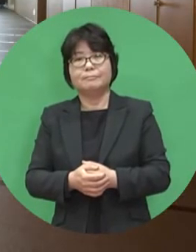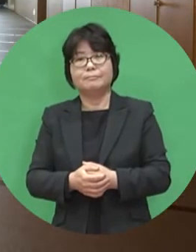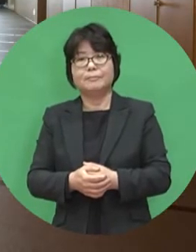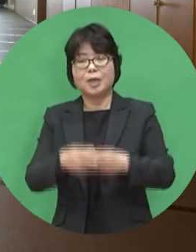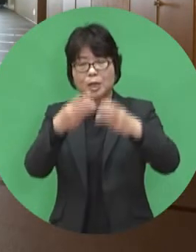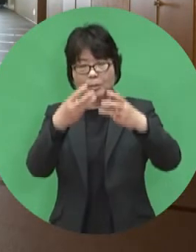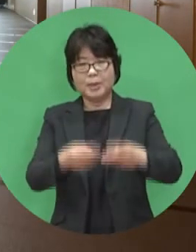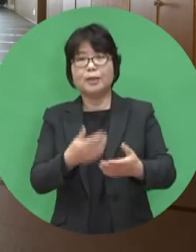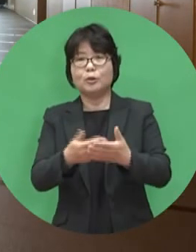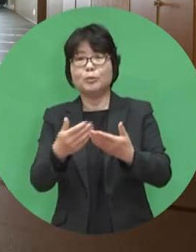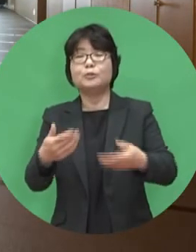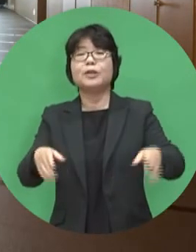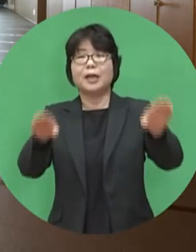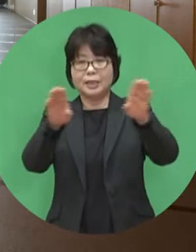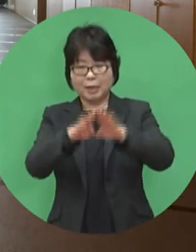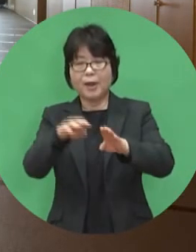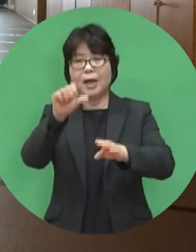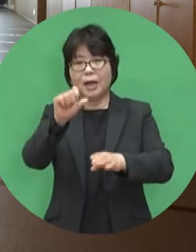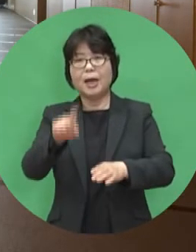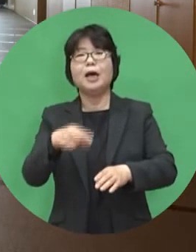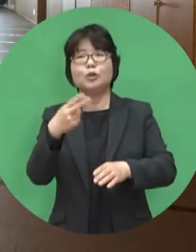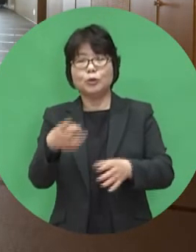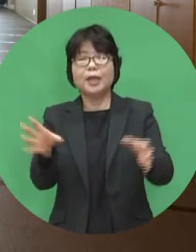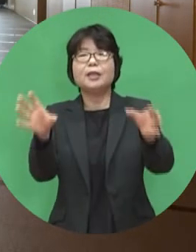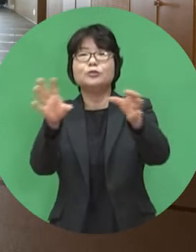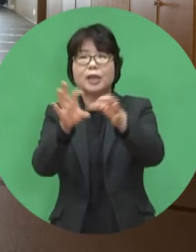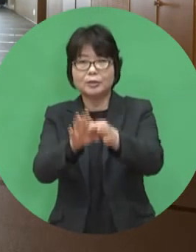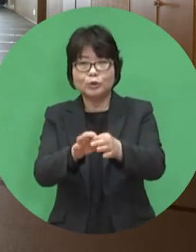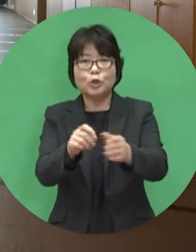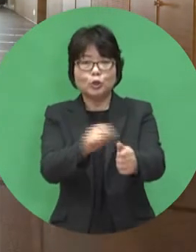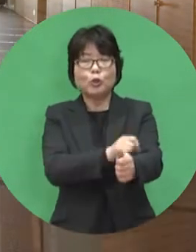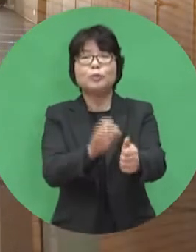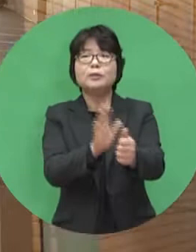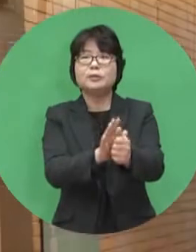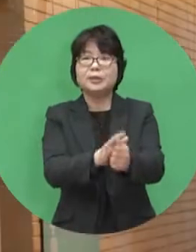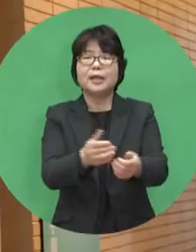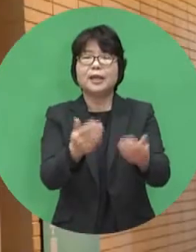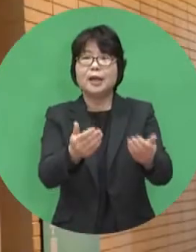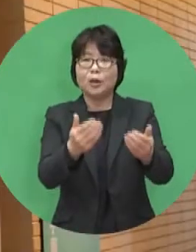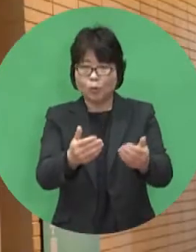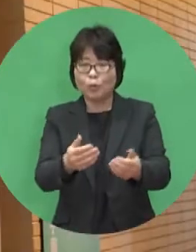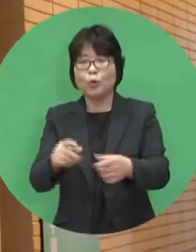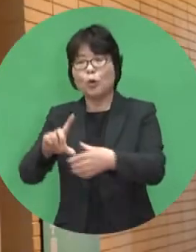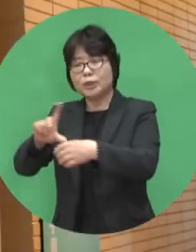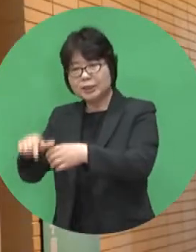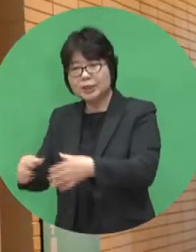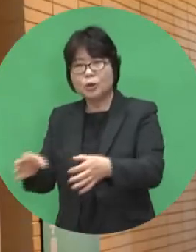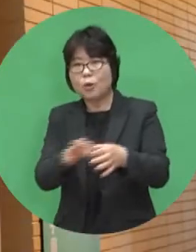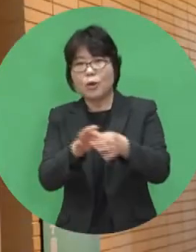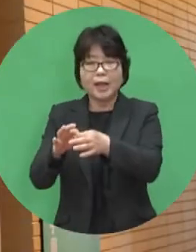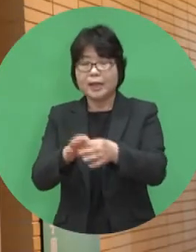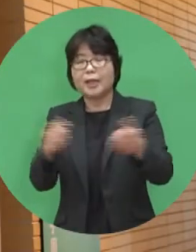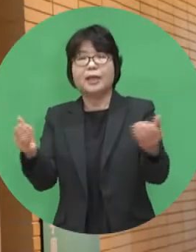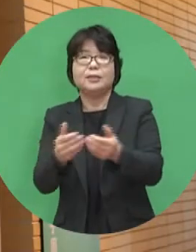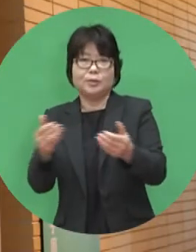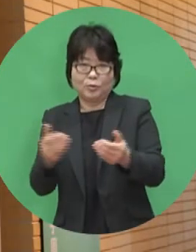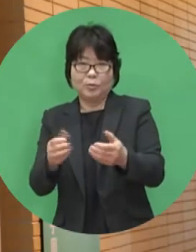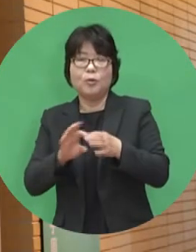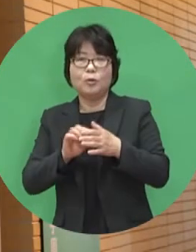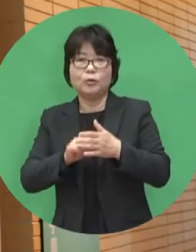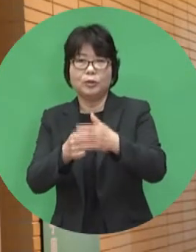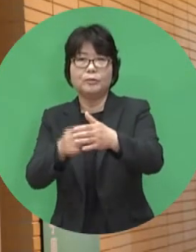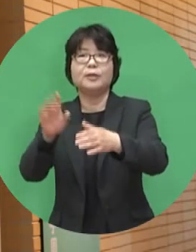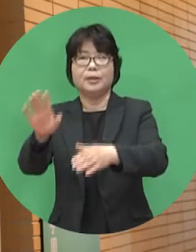三重県立美術館ではアートでつなぐ特別支援学校と地域との連携事業にも取り組んでいます